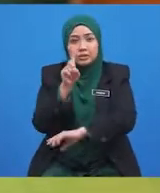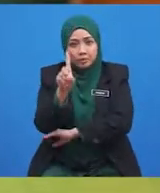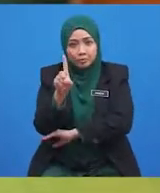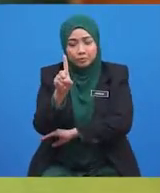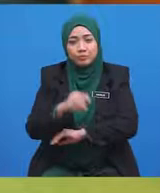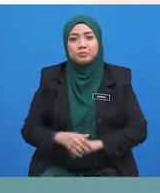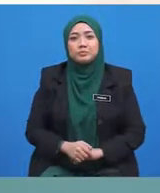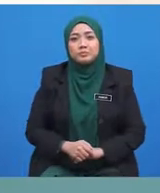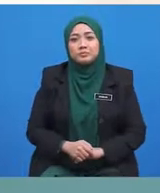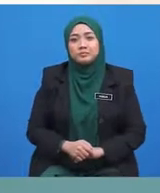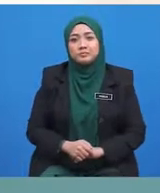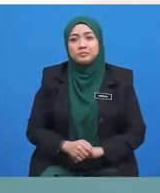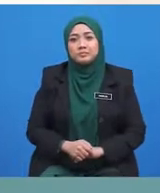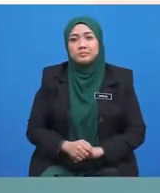1.